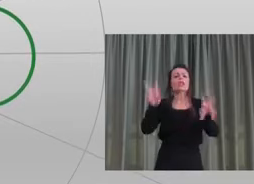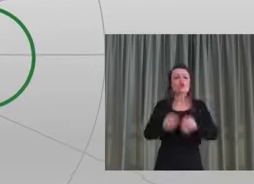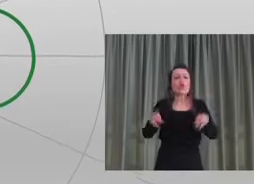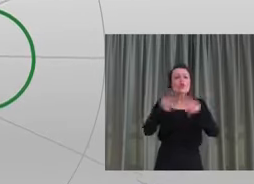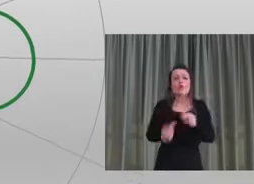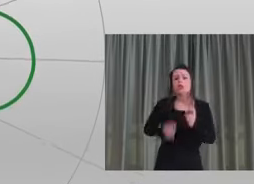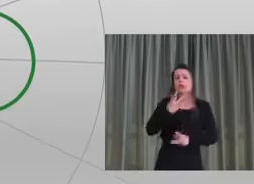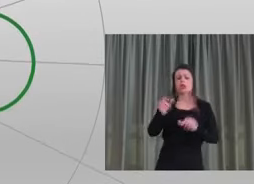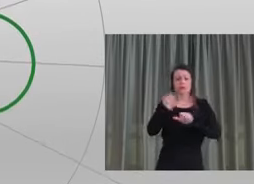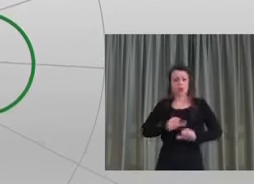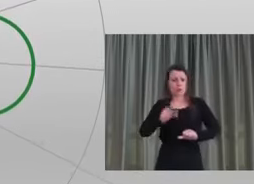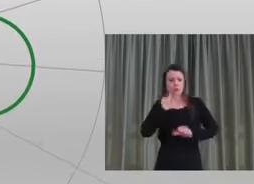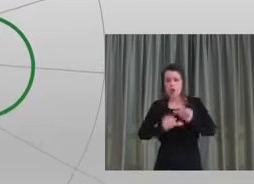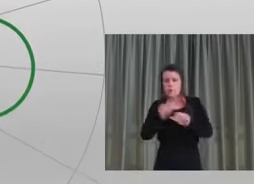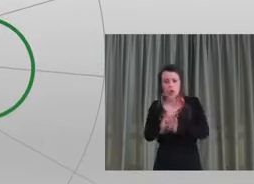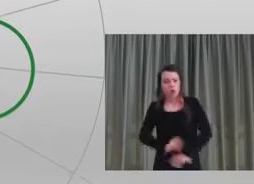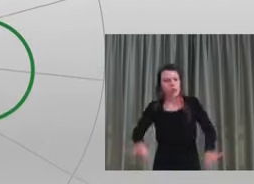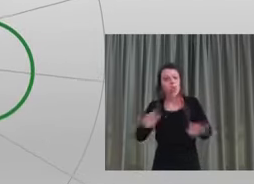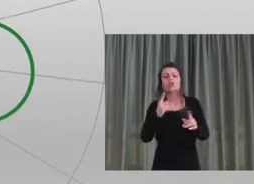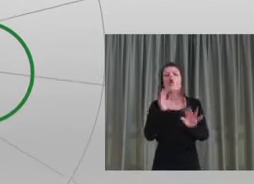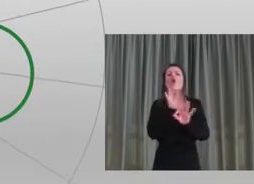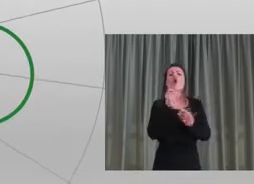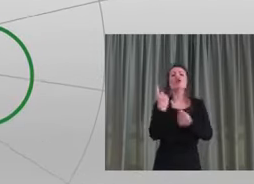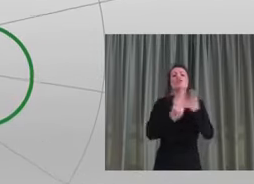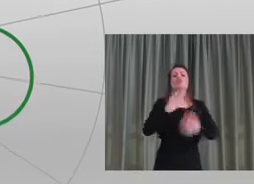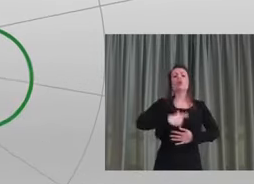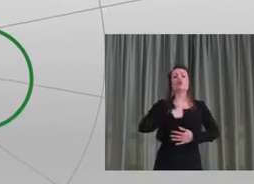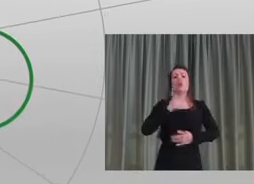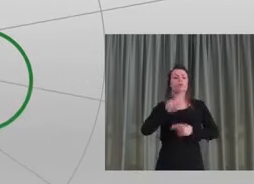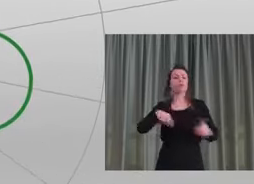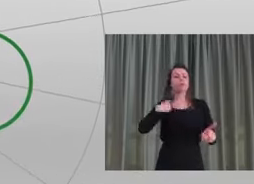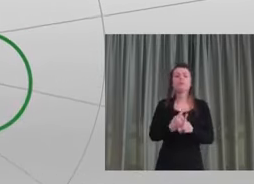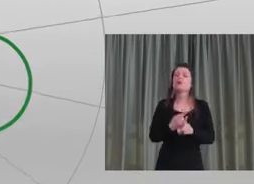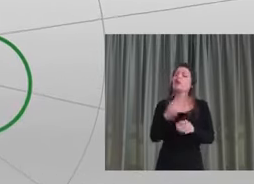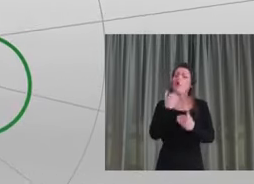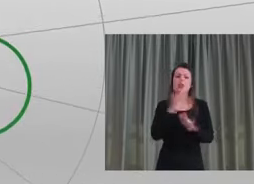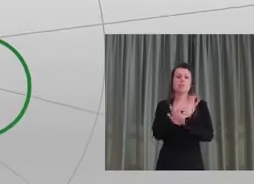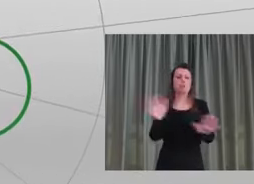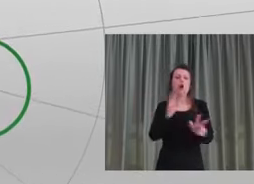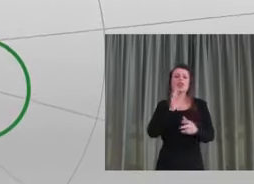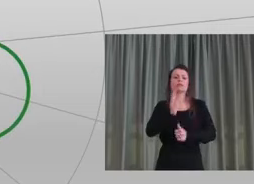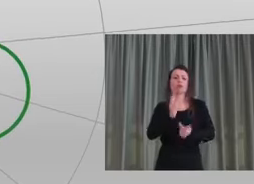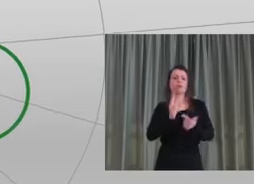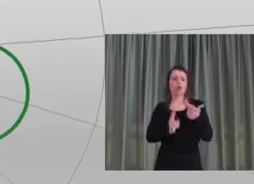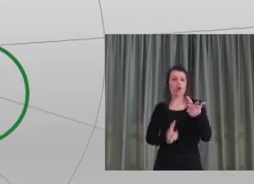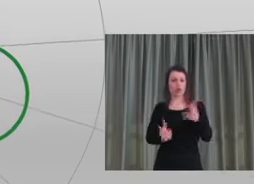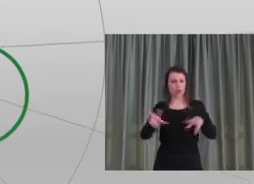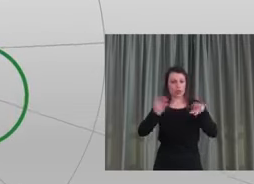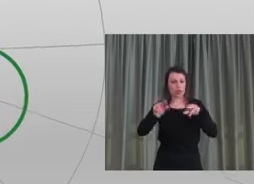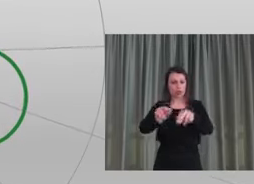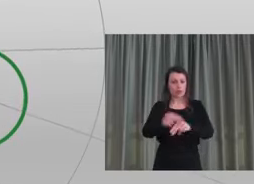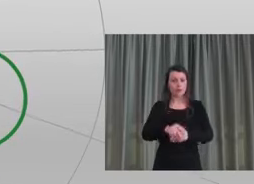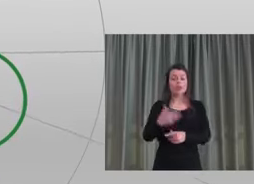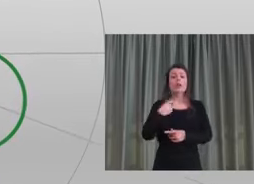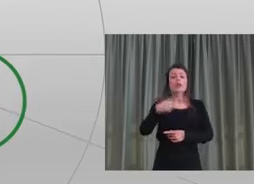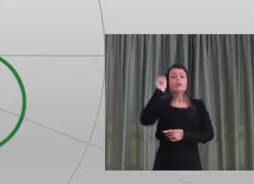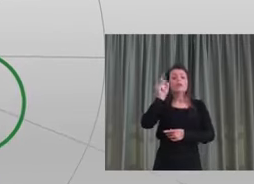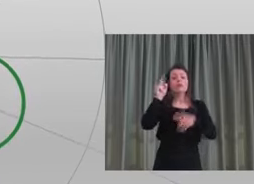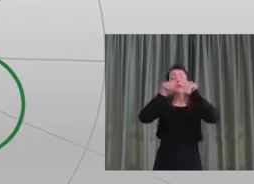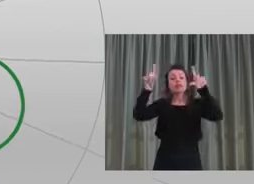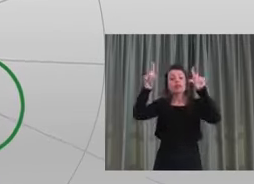condizione e quindi per compilare questo basta cliccare cerca co bild che è il tasto rosso